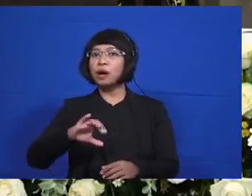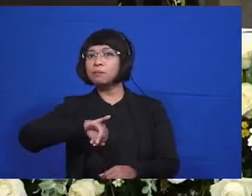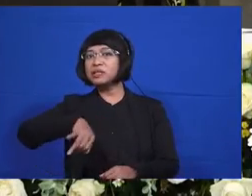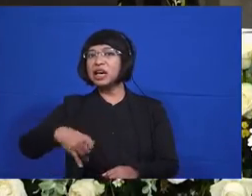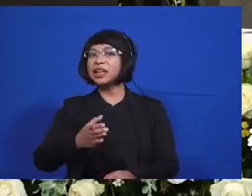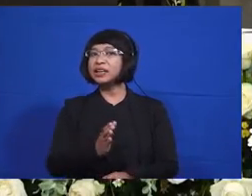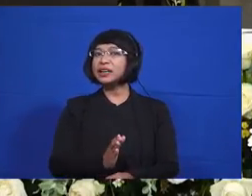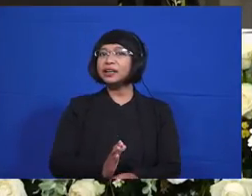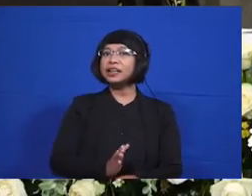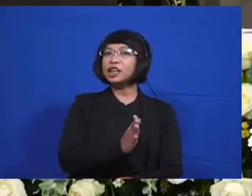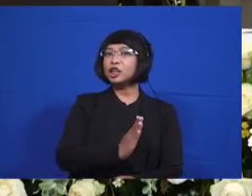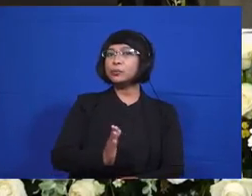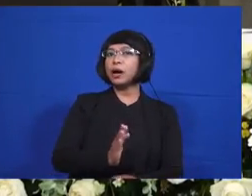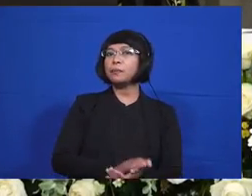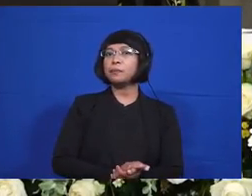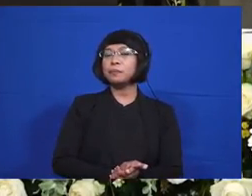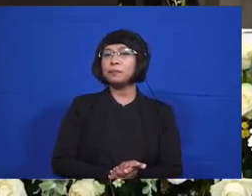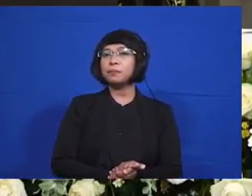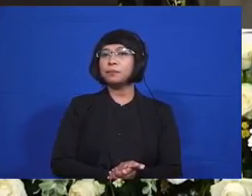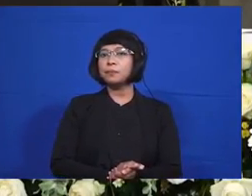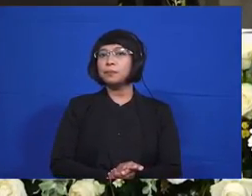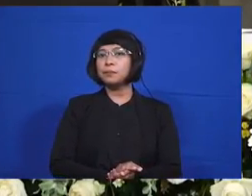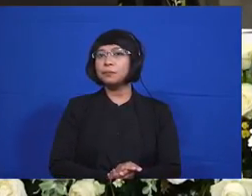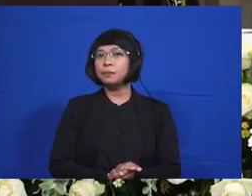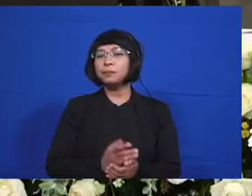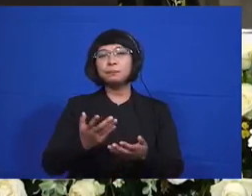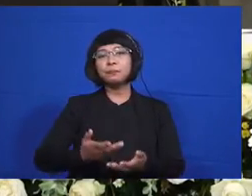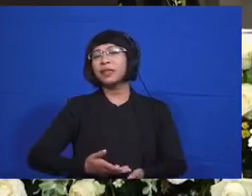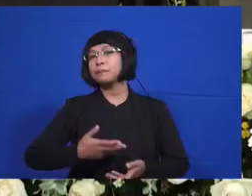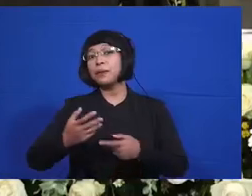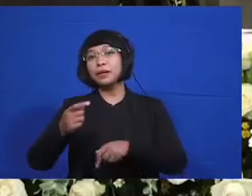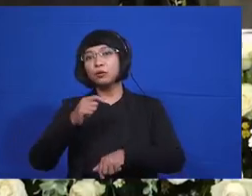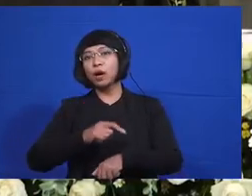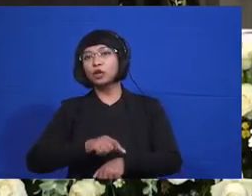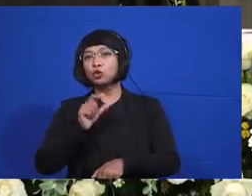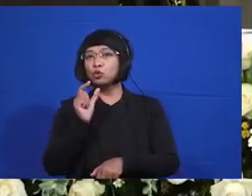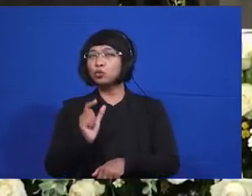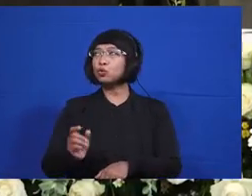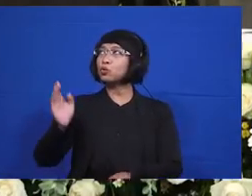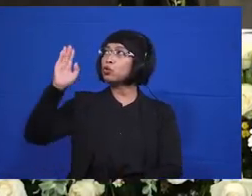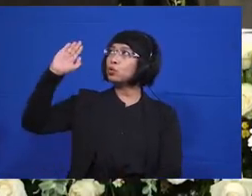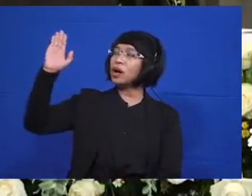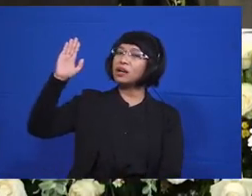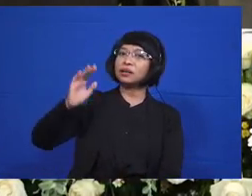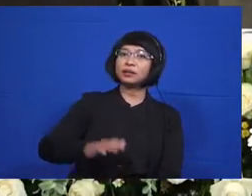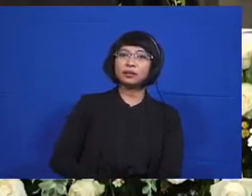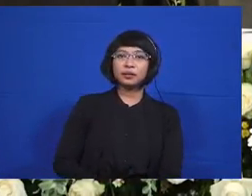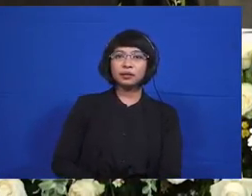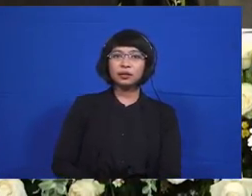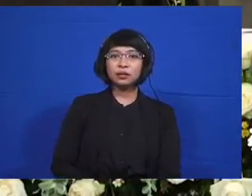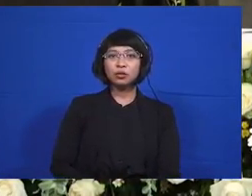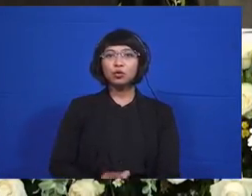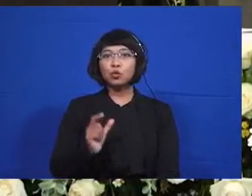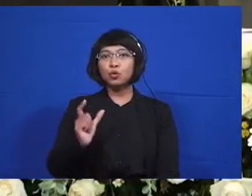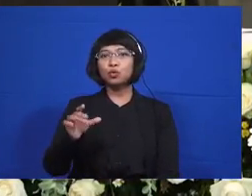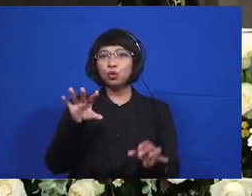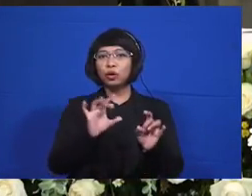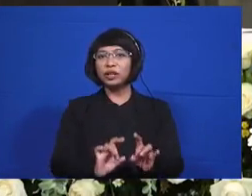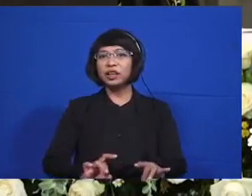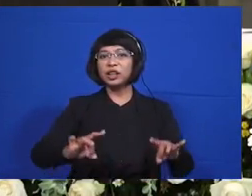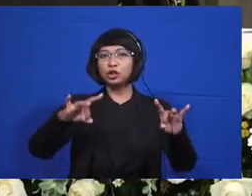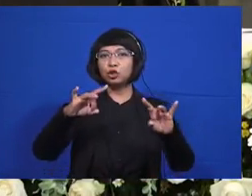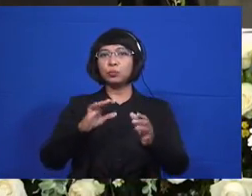senantiasa memberikan waktu untuk Tuhan, untuk senantiasa bersamanya, untuk hidup rohani yang semakin